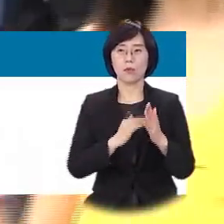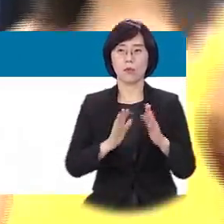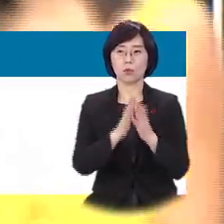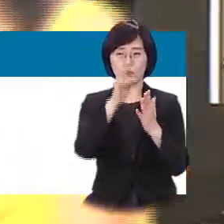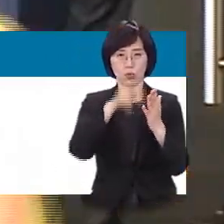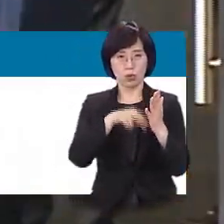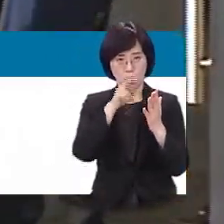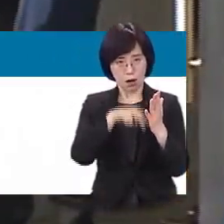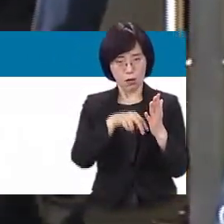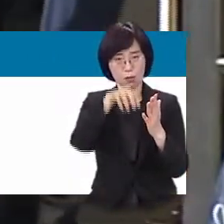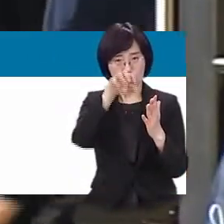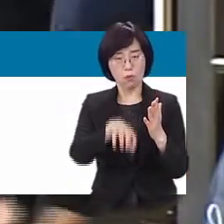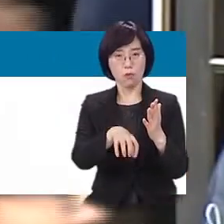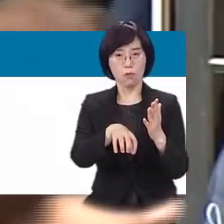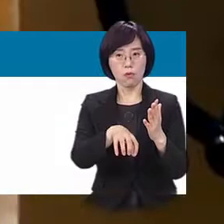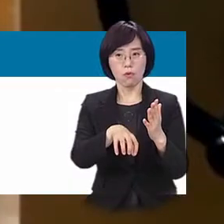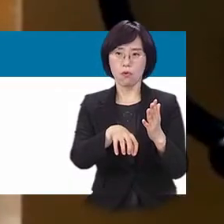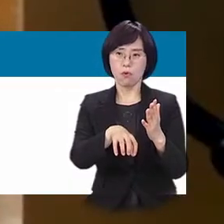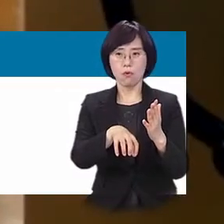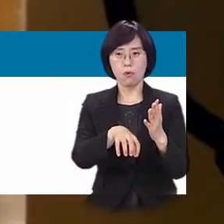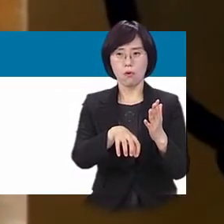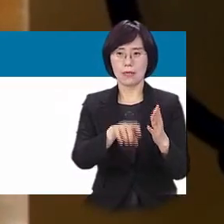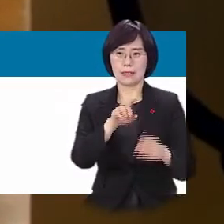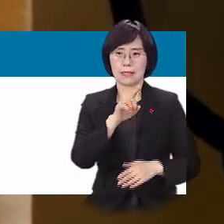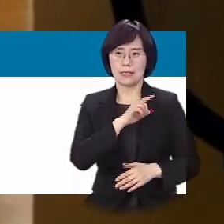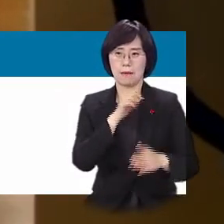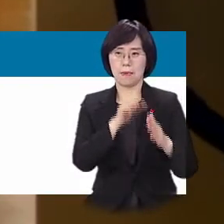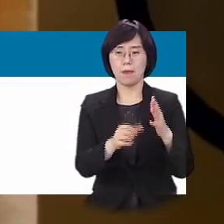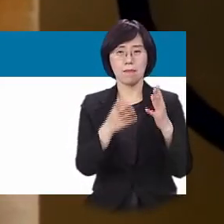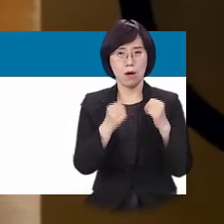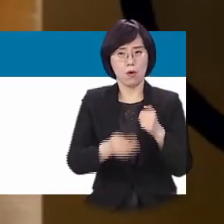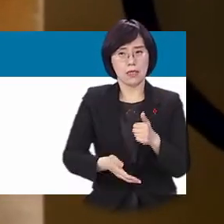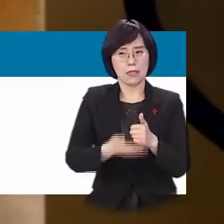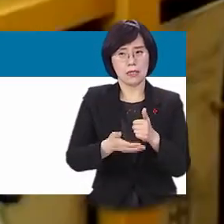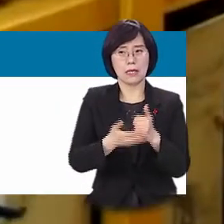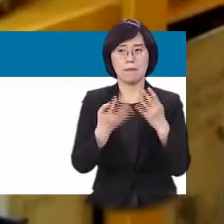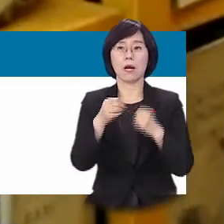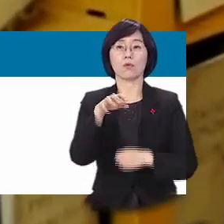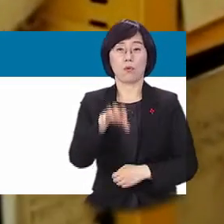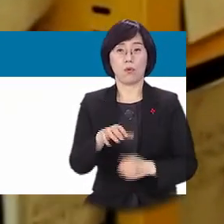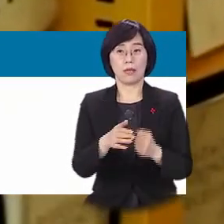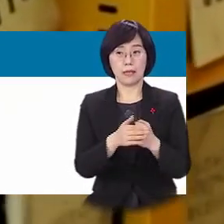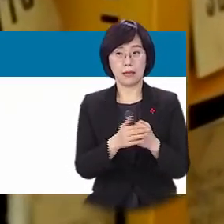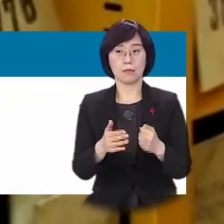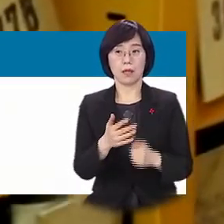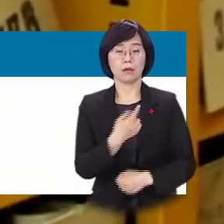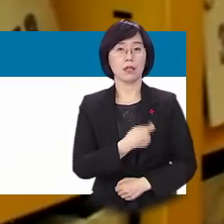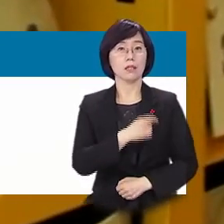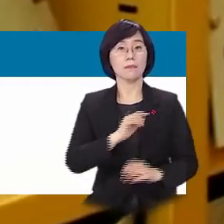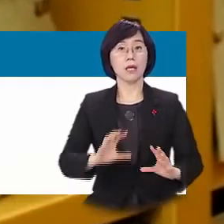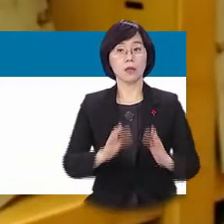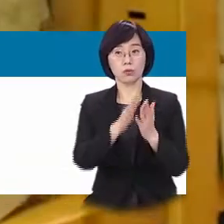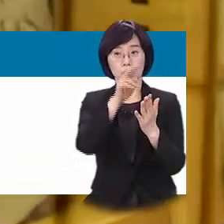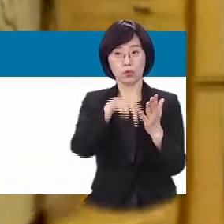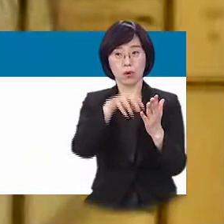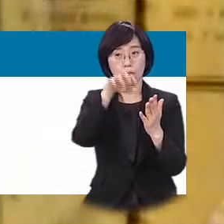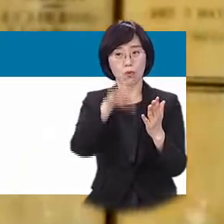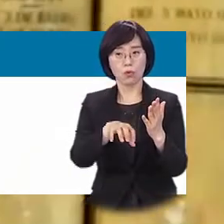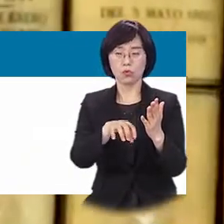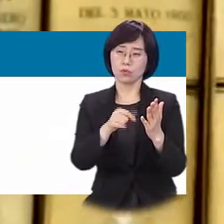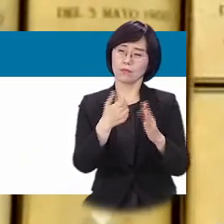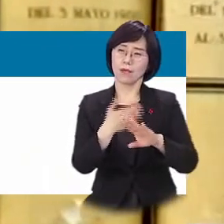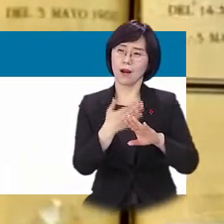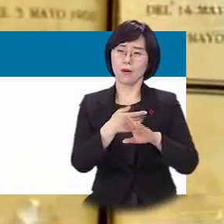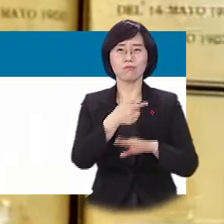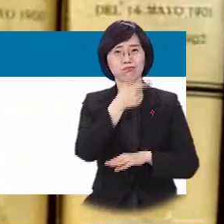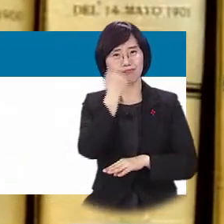맨체스터 공공도서관 같은 경우는 가장 방문객이 많고, 호평을 받는 곳이거든요. 스페인의 도산